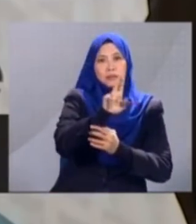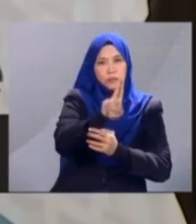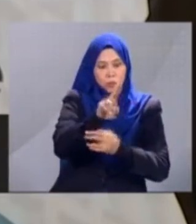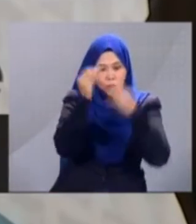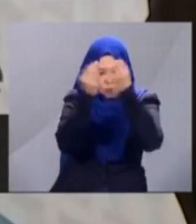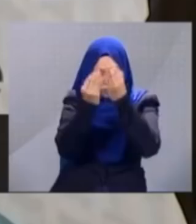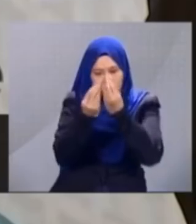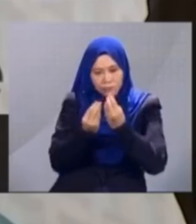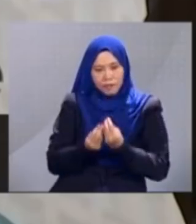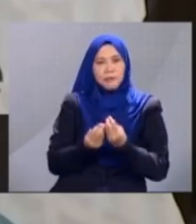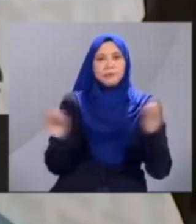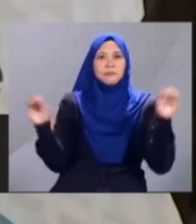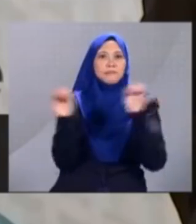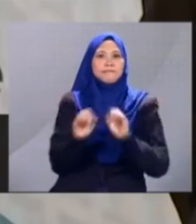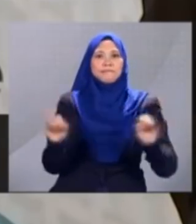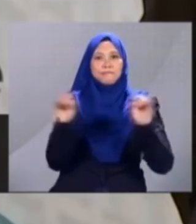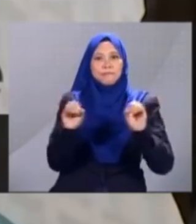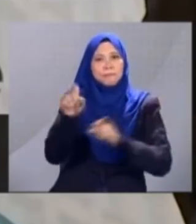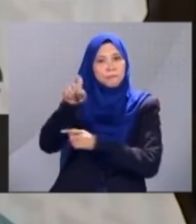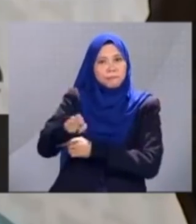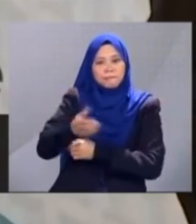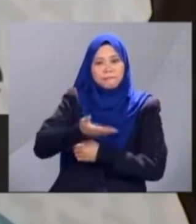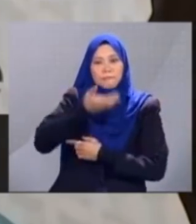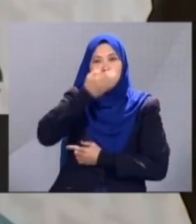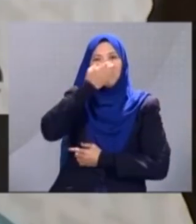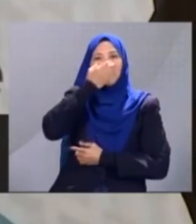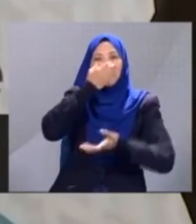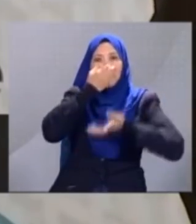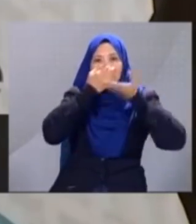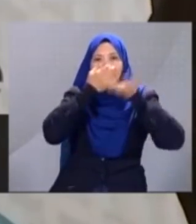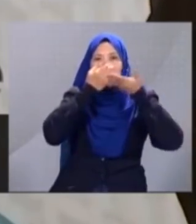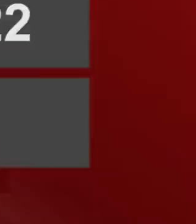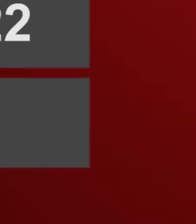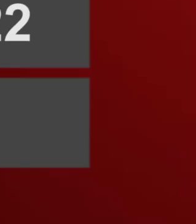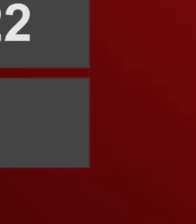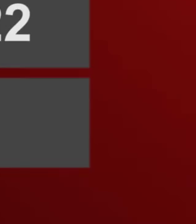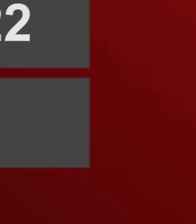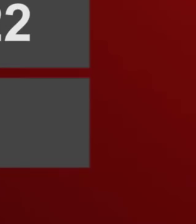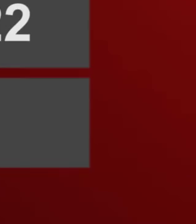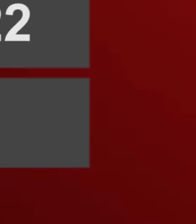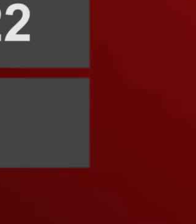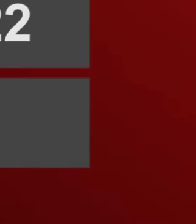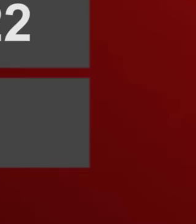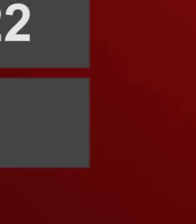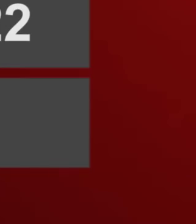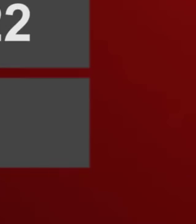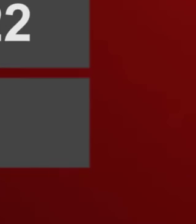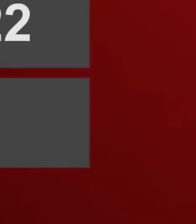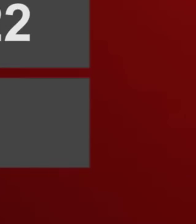jumlah tersebut, tiada kes memerlukan bantuan pernafasan. Daripada maklumat terkini yang